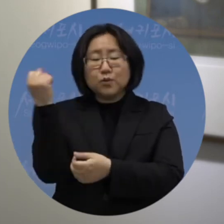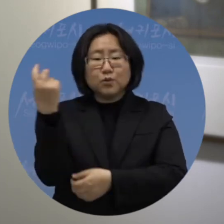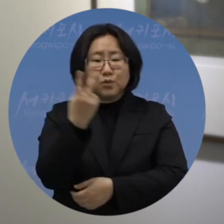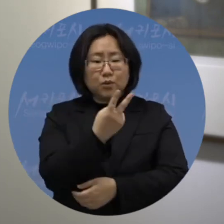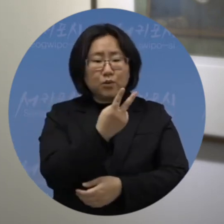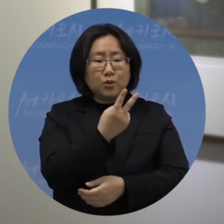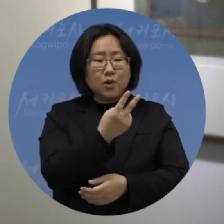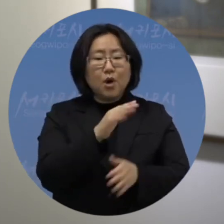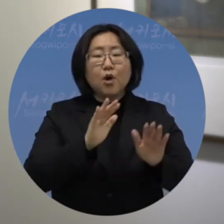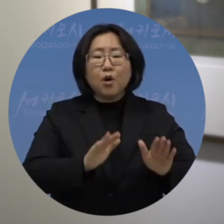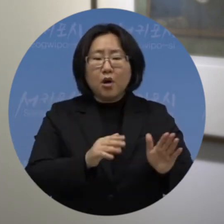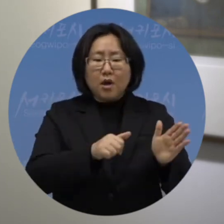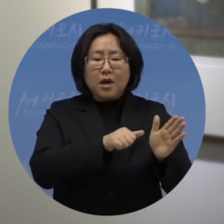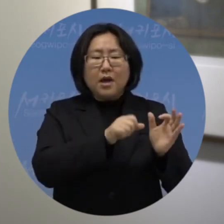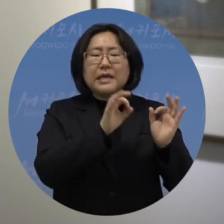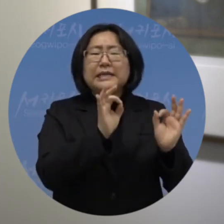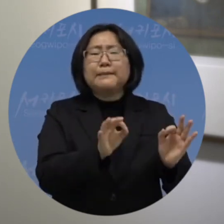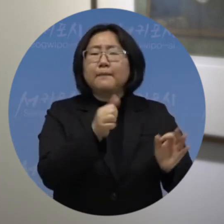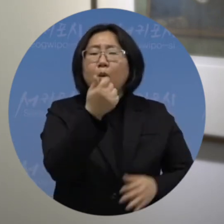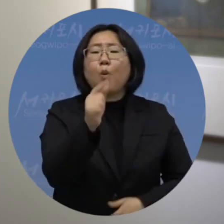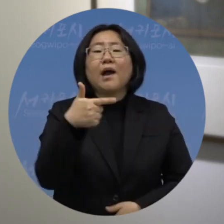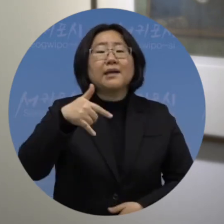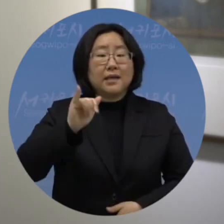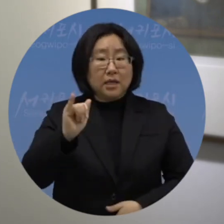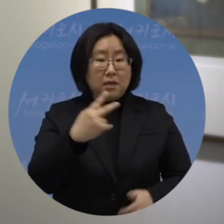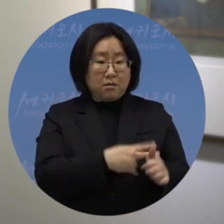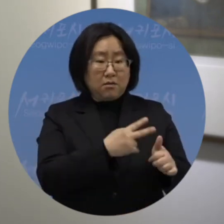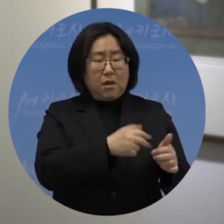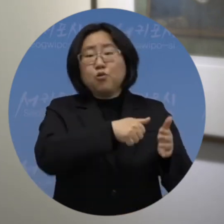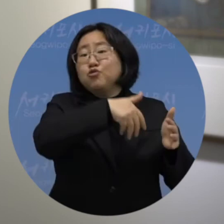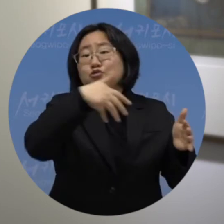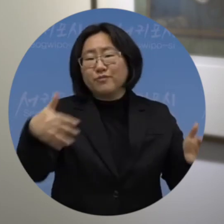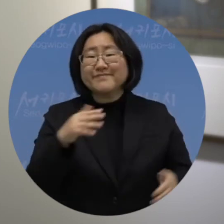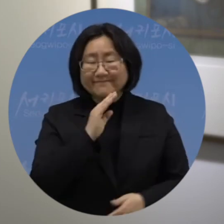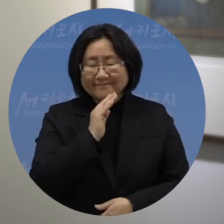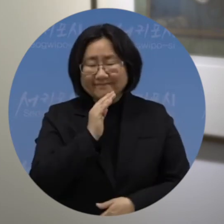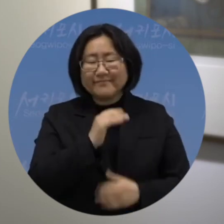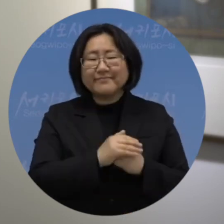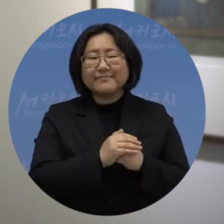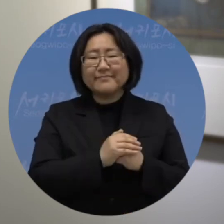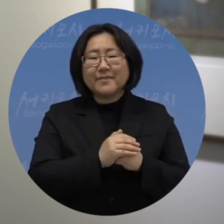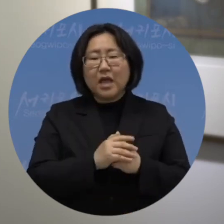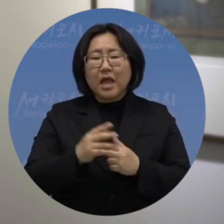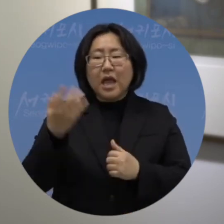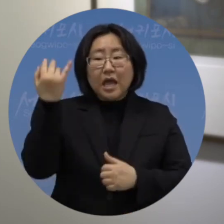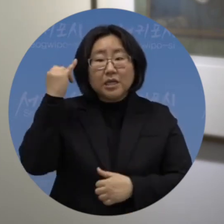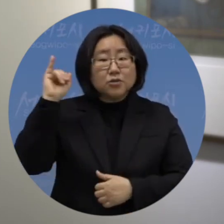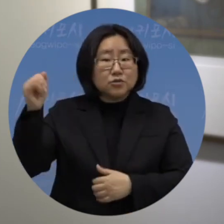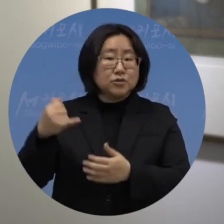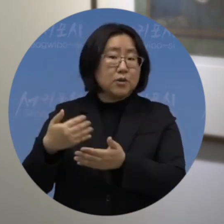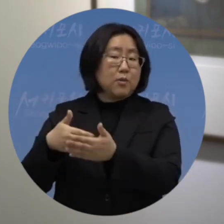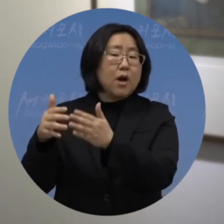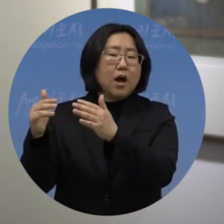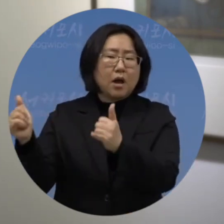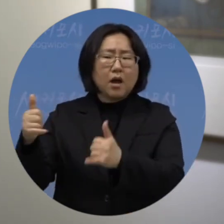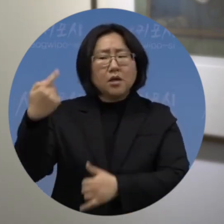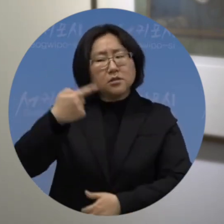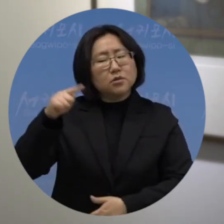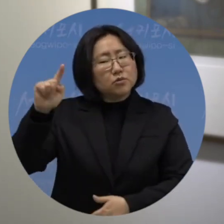또 우리나라에서 김환기 선생님 하면은 상당히 유명하시죠. 네, 이중섭 화가의